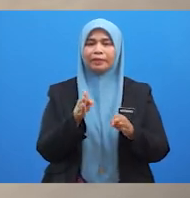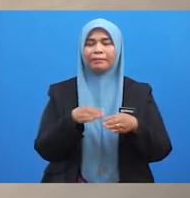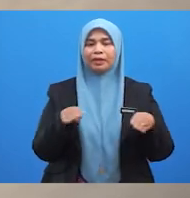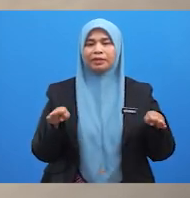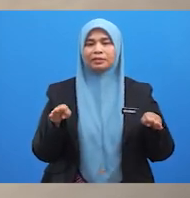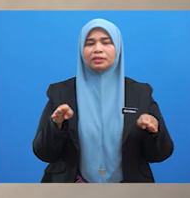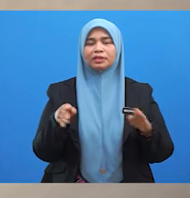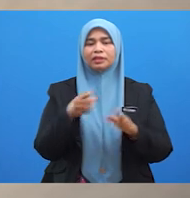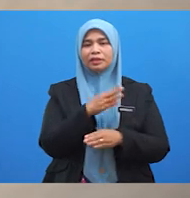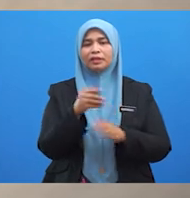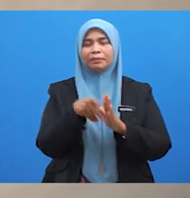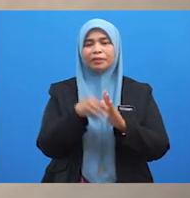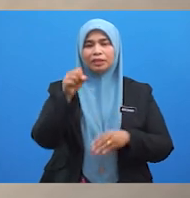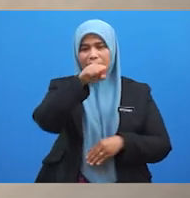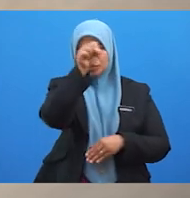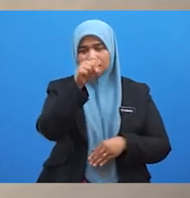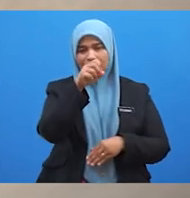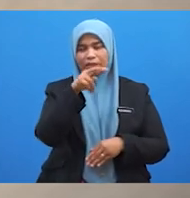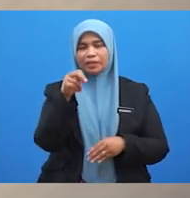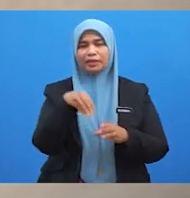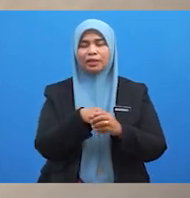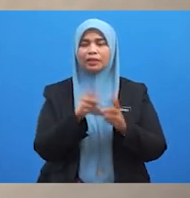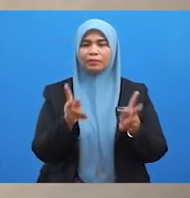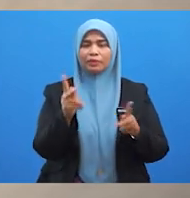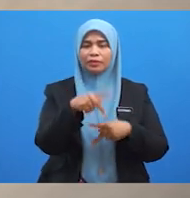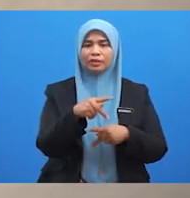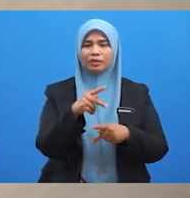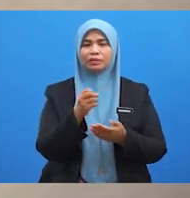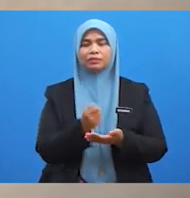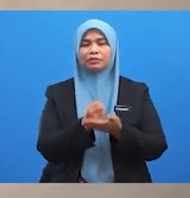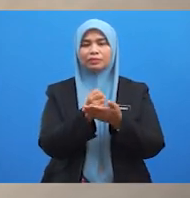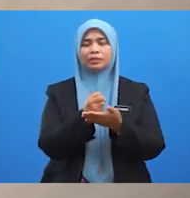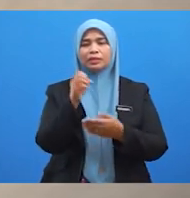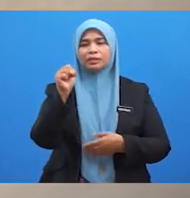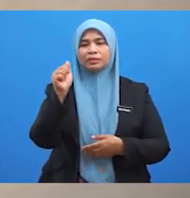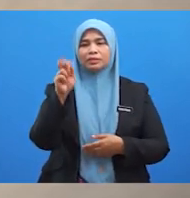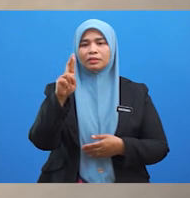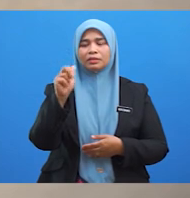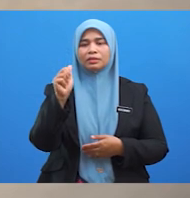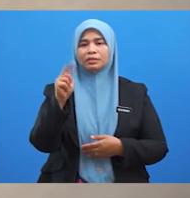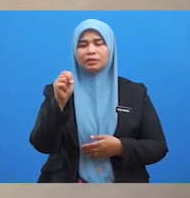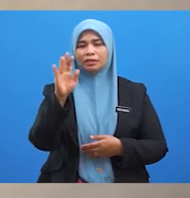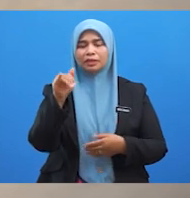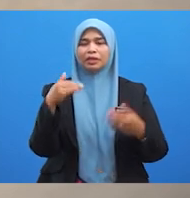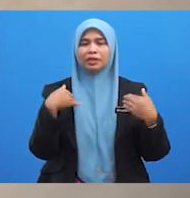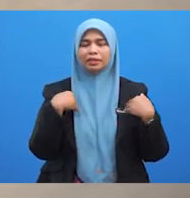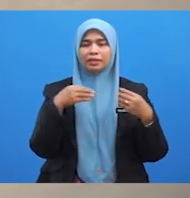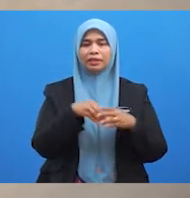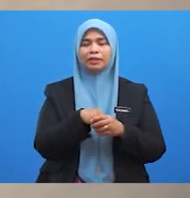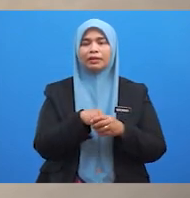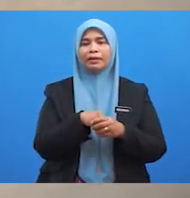dan persoalan di dalam kotak sumbang saran yang terdapat di dalam peta